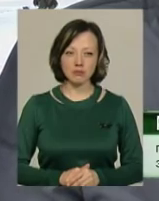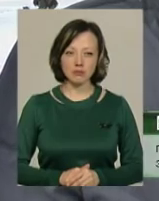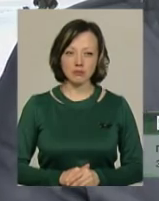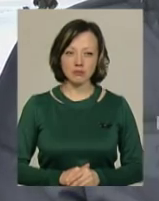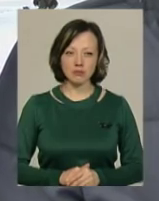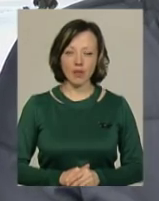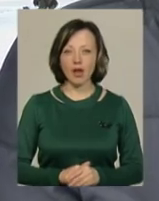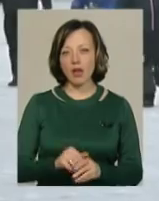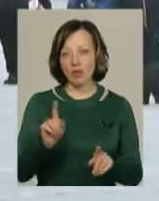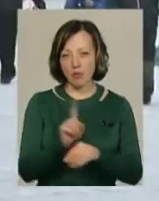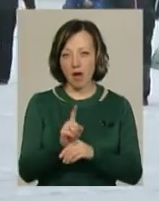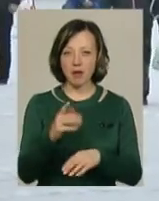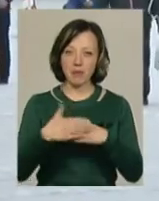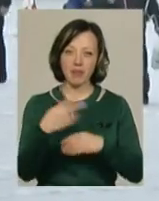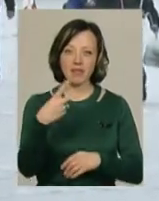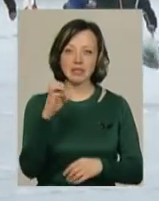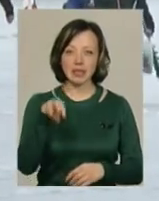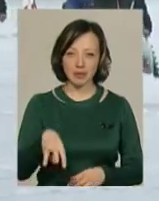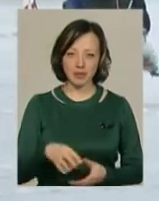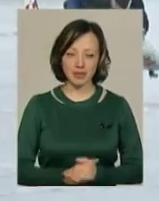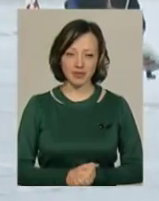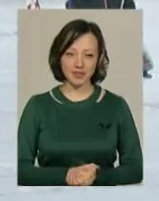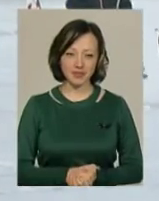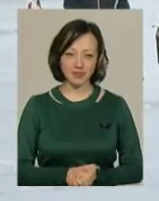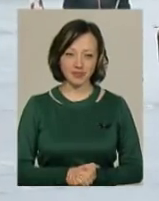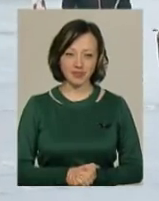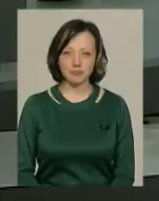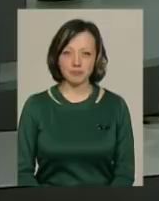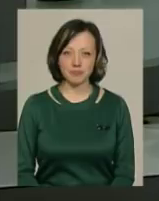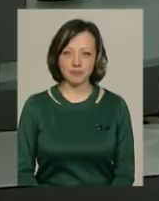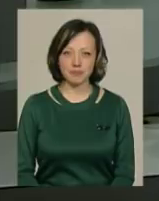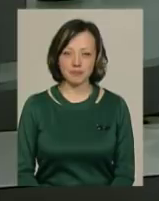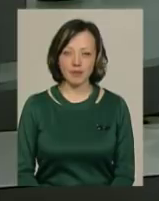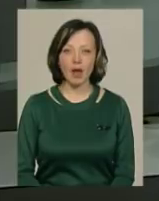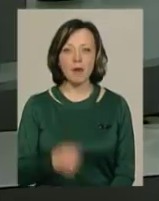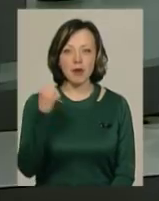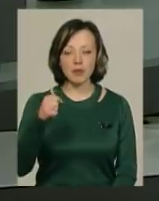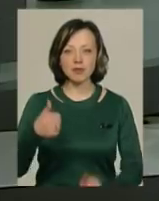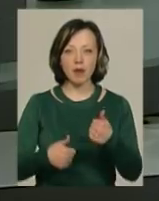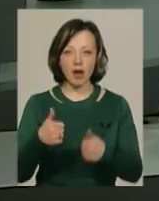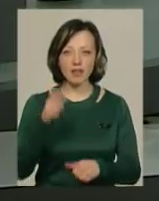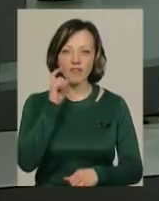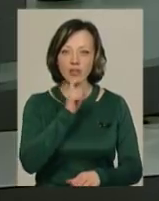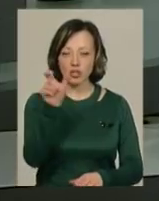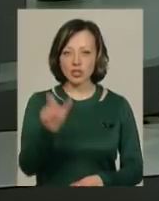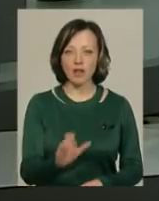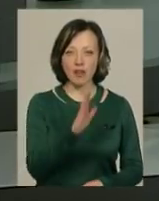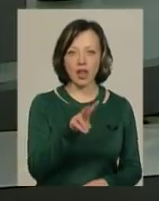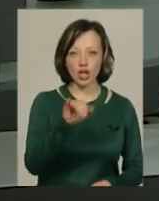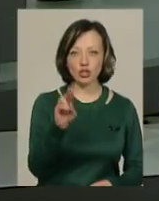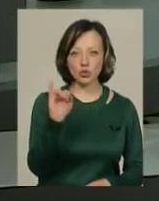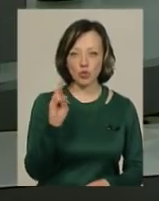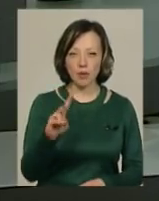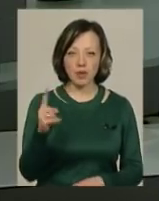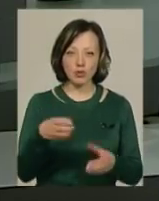20 сантиметрів. Світлана Поробок, Іван Мовчан, новини Поділля Центр. А переміг у змаганнях вінничанин Валерій Ліщук.